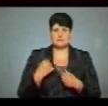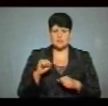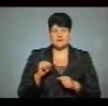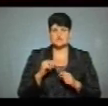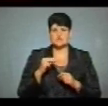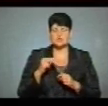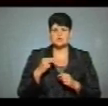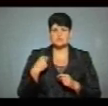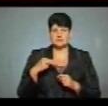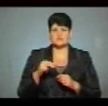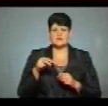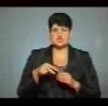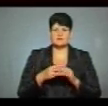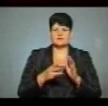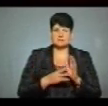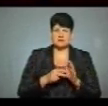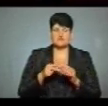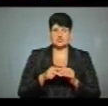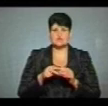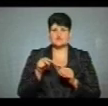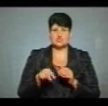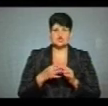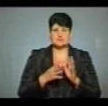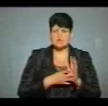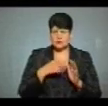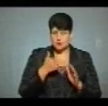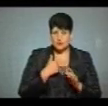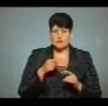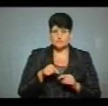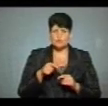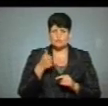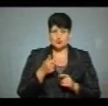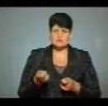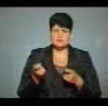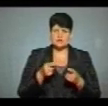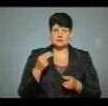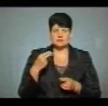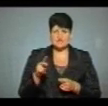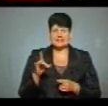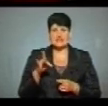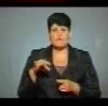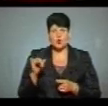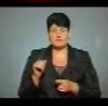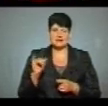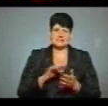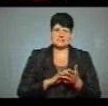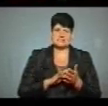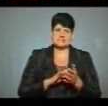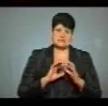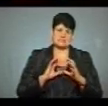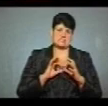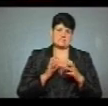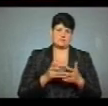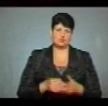у 2018-му та у 2019-му. А цьогоріч бронзові медалі привіз з чемпіонатів Європи та світу. Ірина Терлюк, Андрій